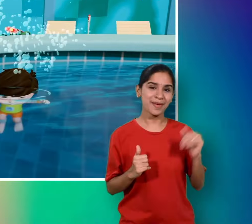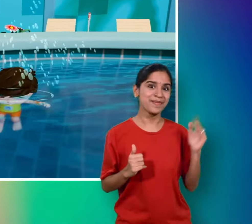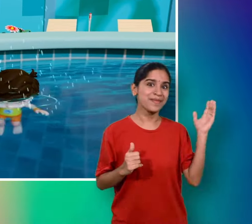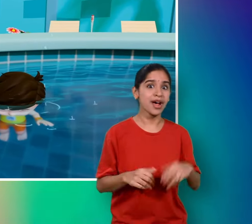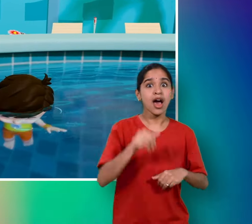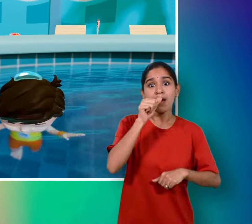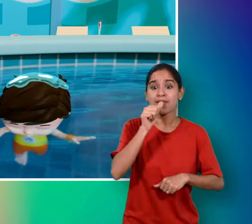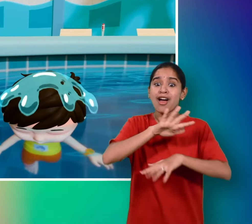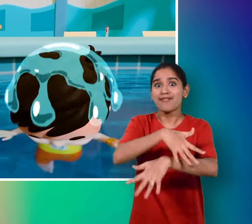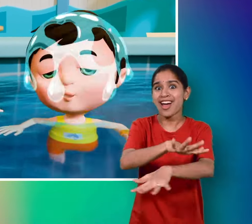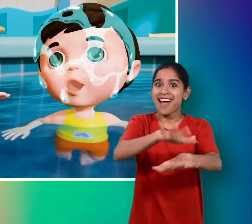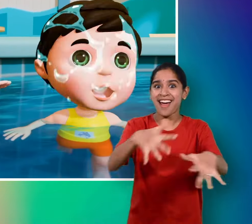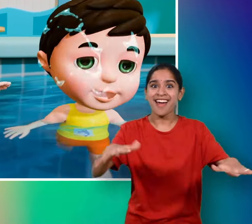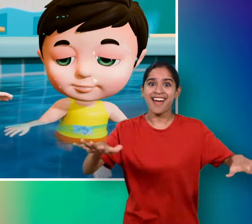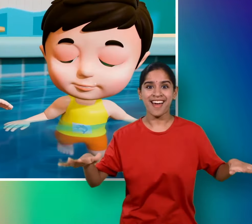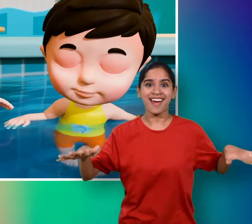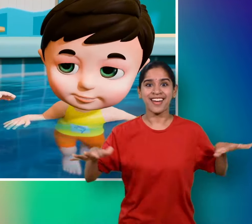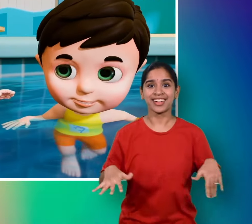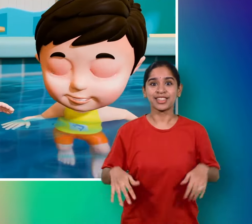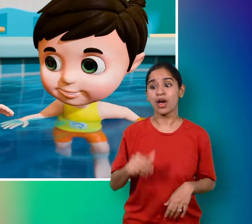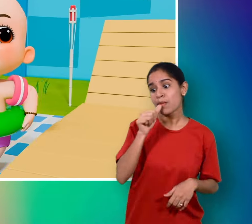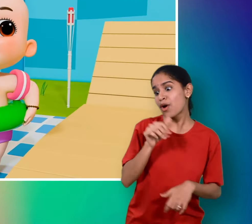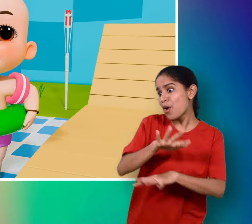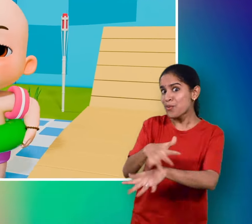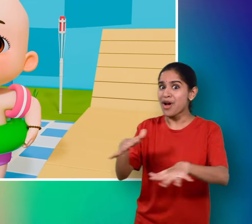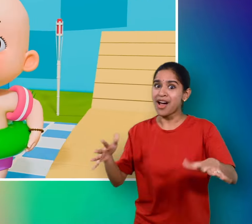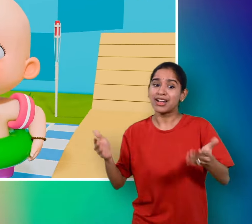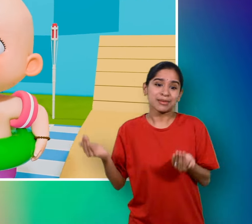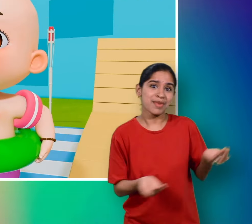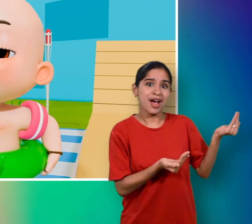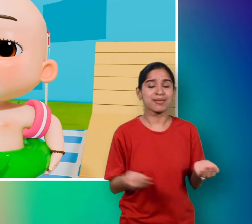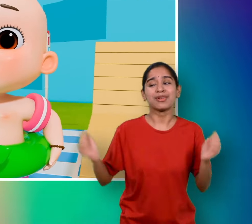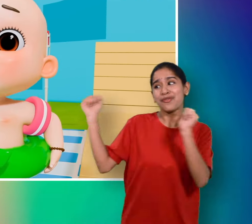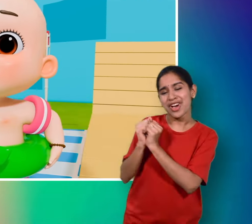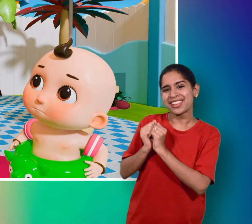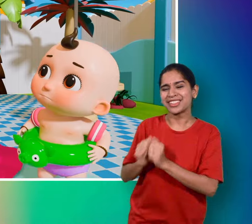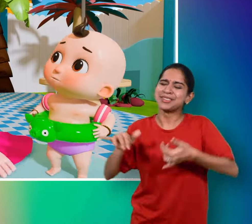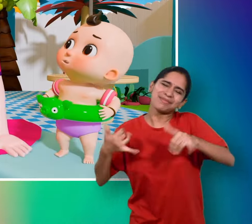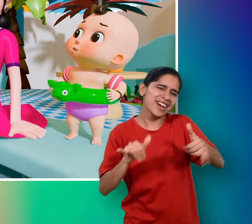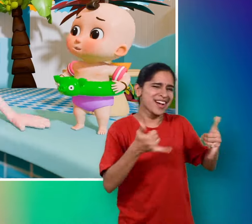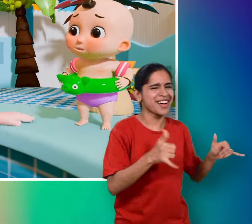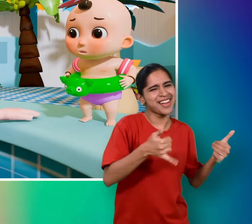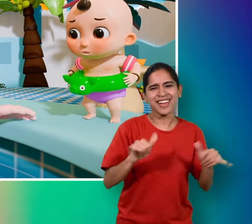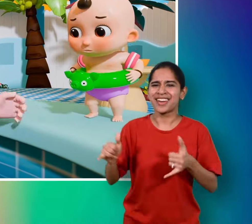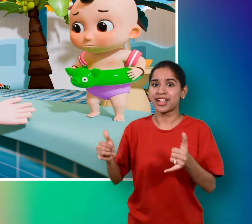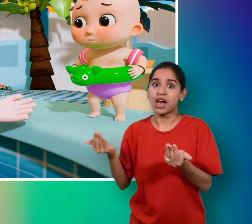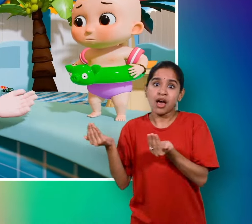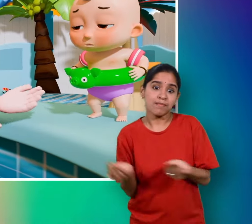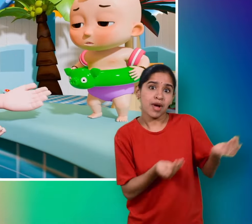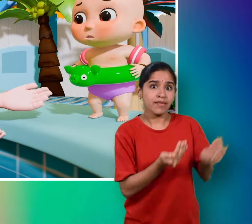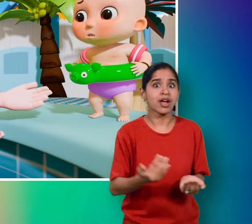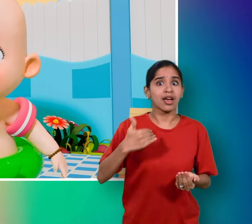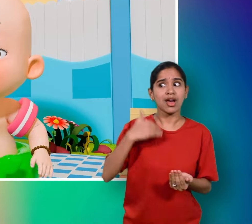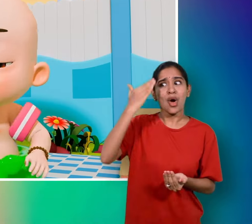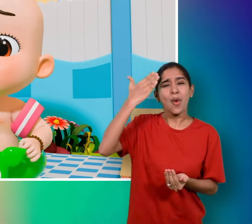चलो चले चलो चले तलने बेबी के संग बेबी के संग खेलने